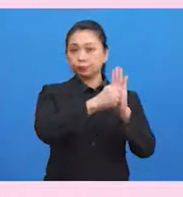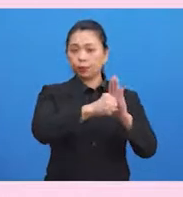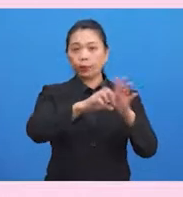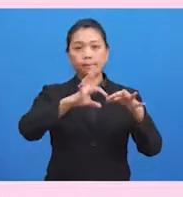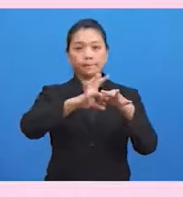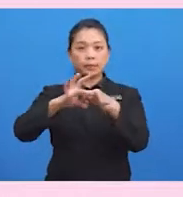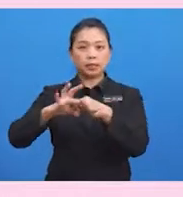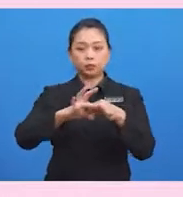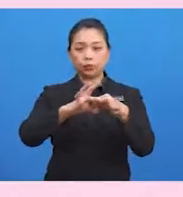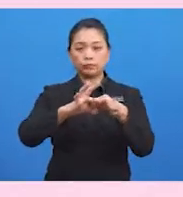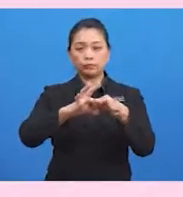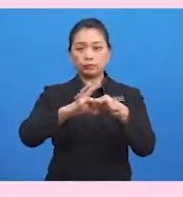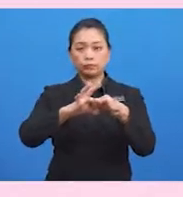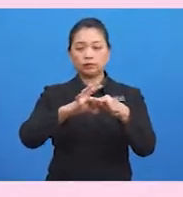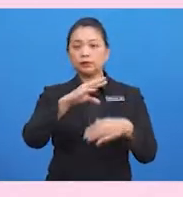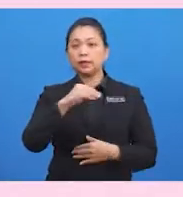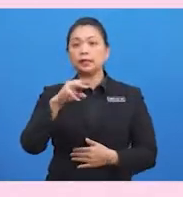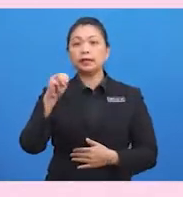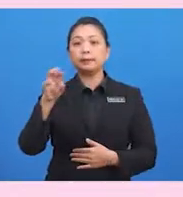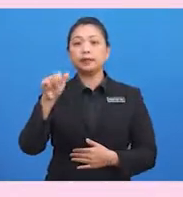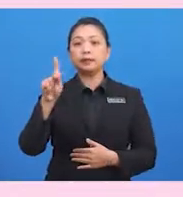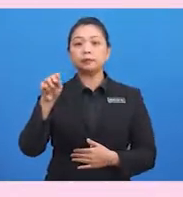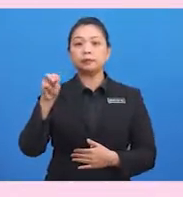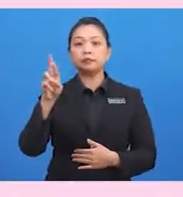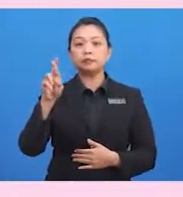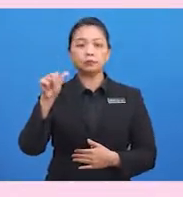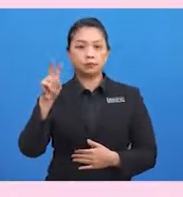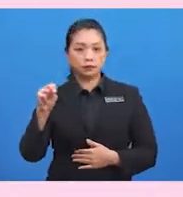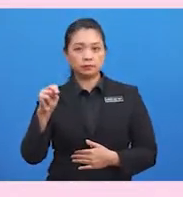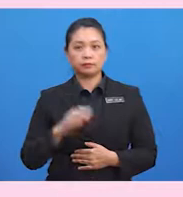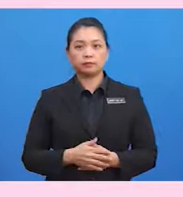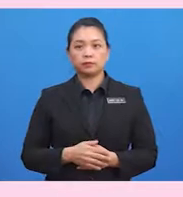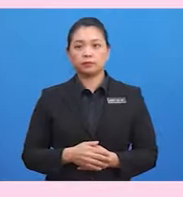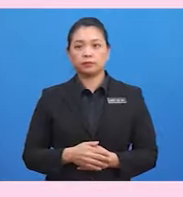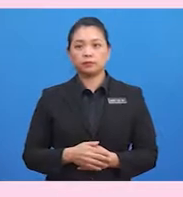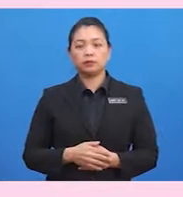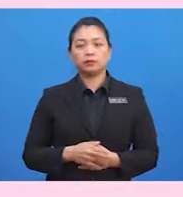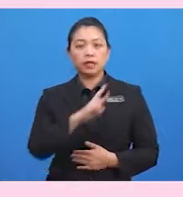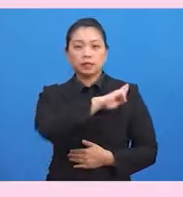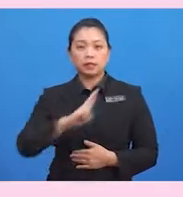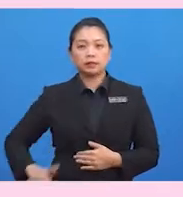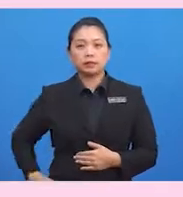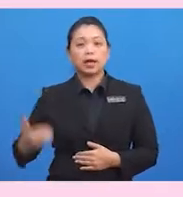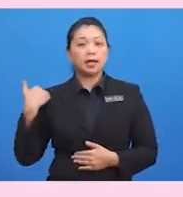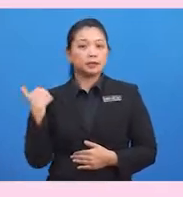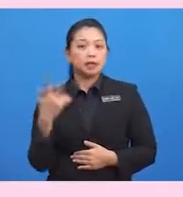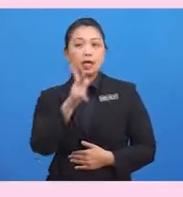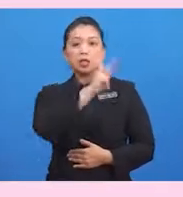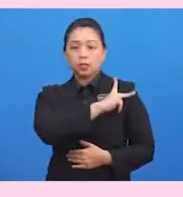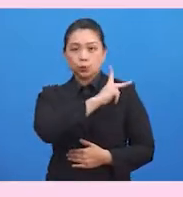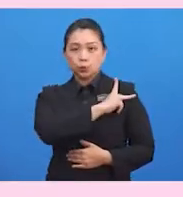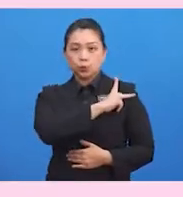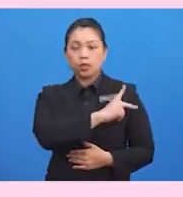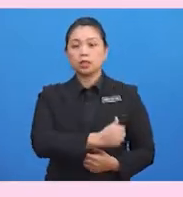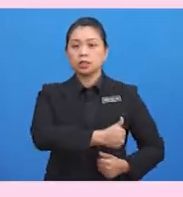dan kemakmuran Untuk Sebuah kerajaan Selain itu raja juga dan ketua angkatan tentera